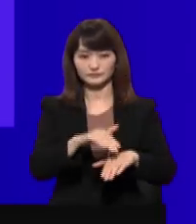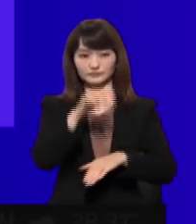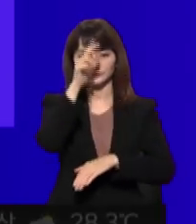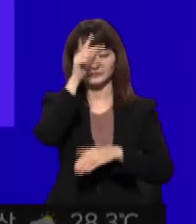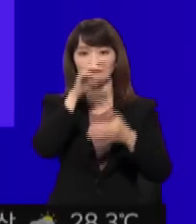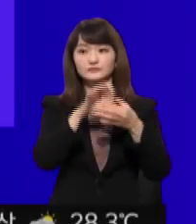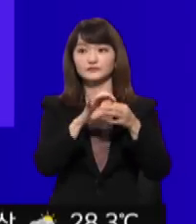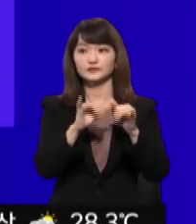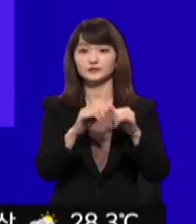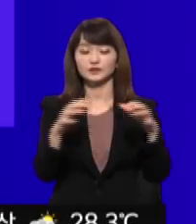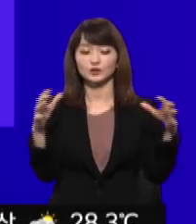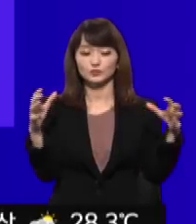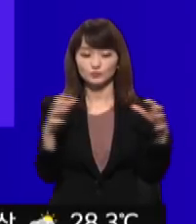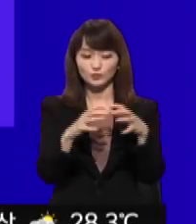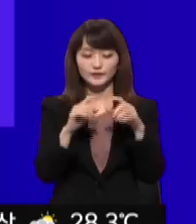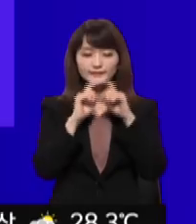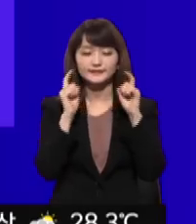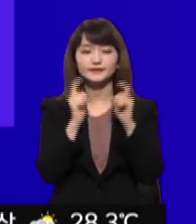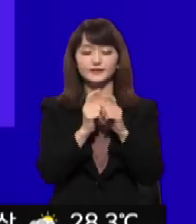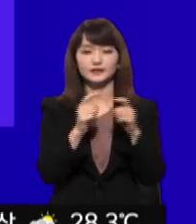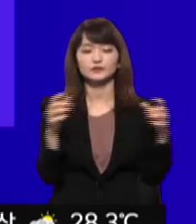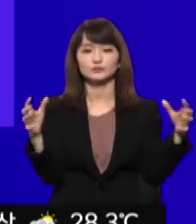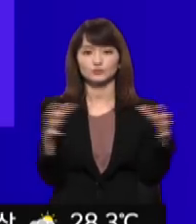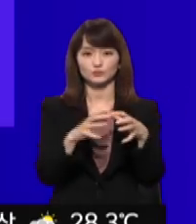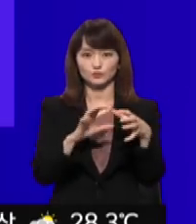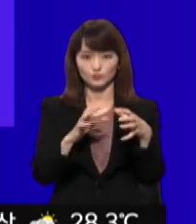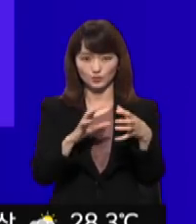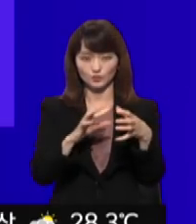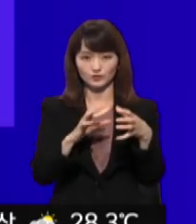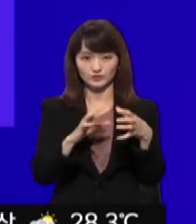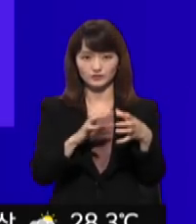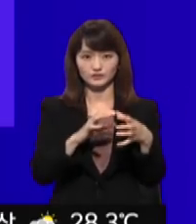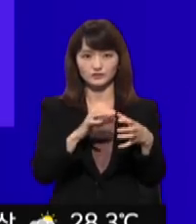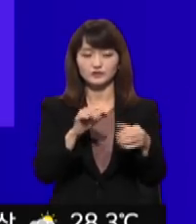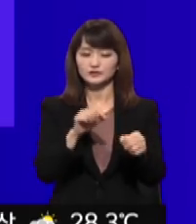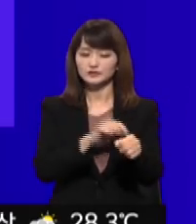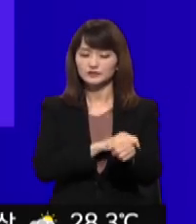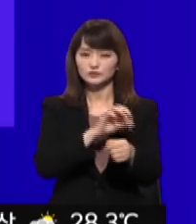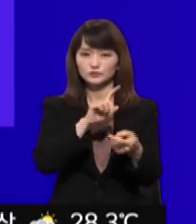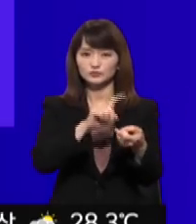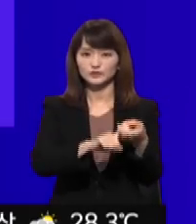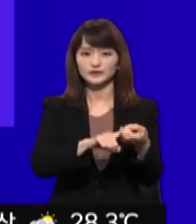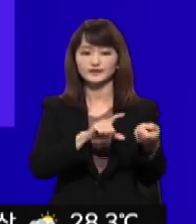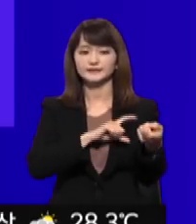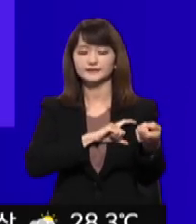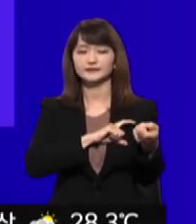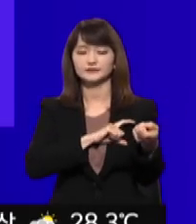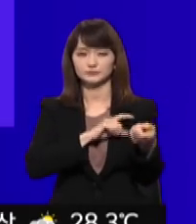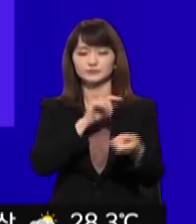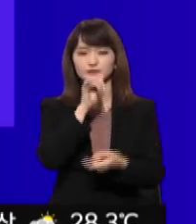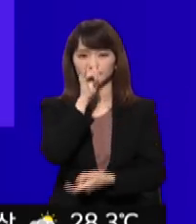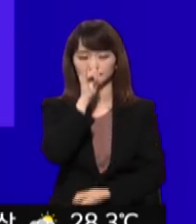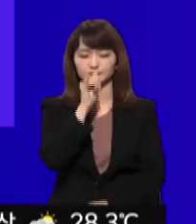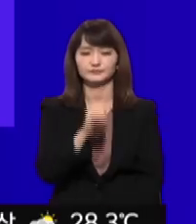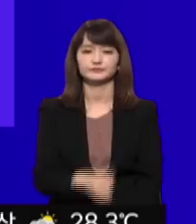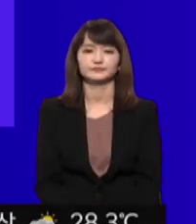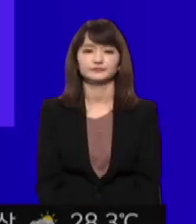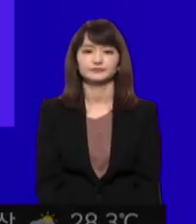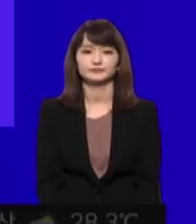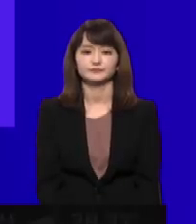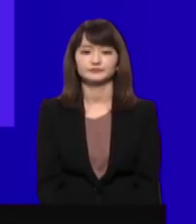경찰관계자들이 모인 사석에선 이른바 윤핵관으로 분류되는 특정 국회의원의 신림명이 오르내린다라는 얘기가